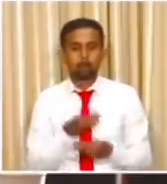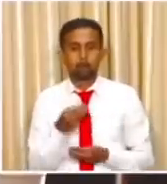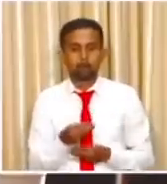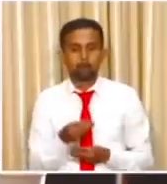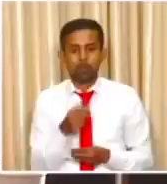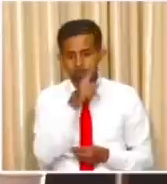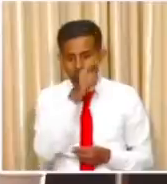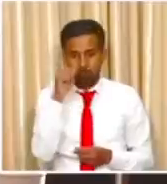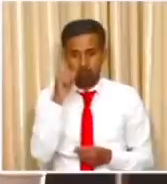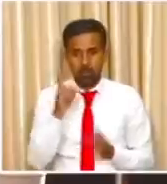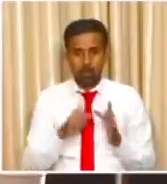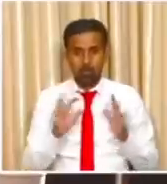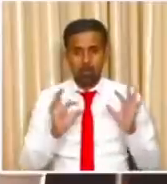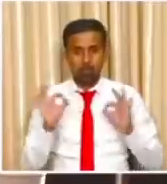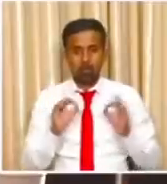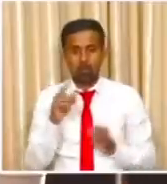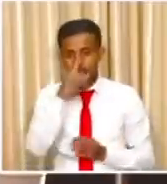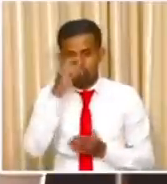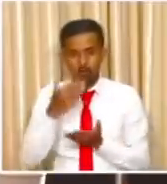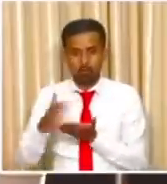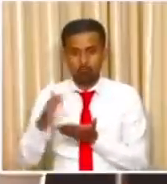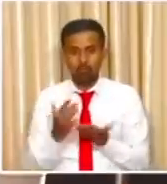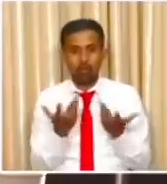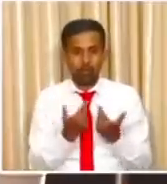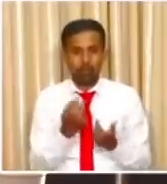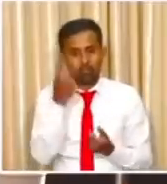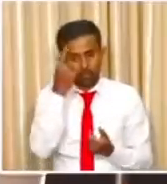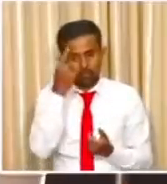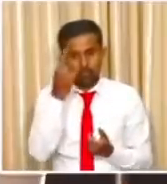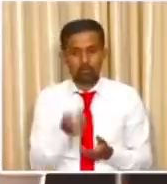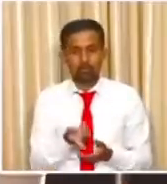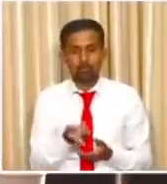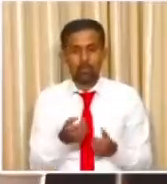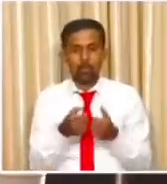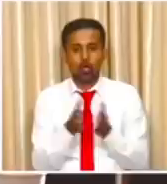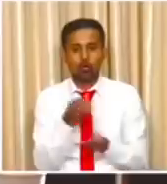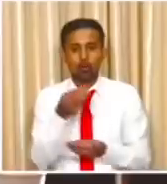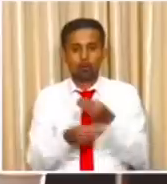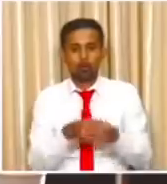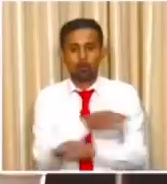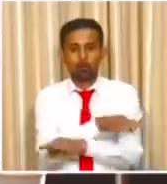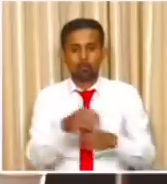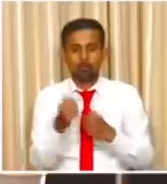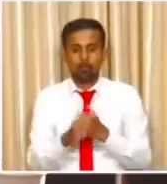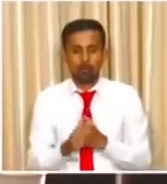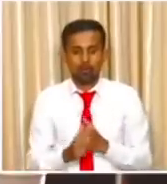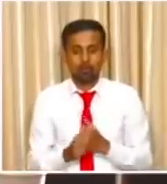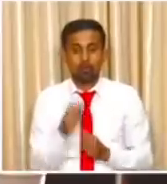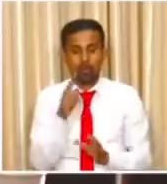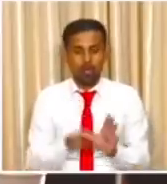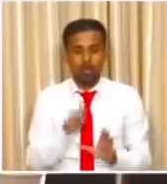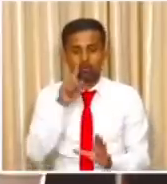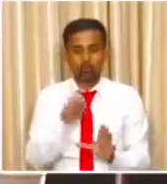මේ මාසෙකට මේ පොලියට ලබා දී යුතු වාරිකයේ මෙතරයි කියන දන්නවා. ඕනෑම බිස්නස් ප්ලෑන් එකක් හදන්නේ තව